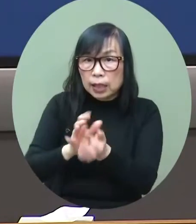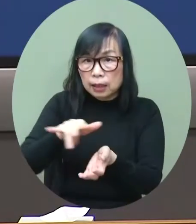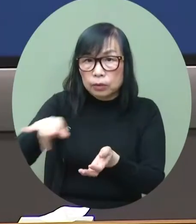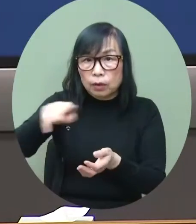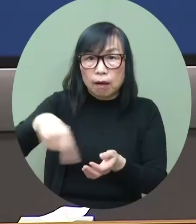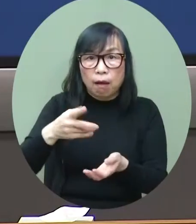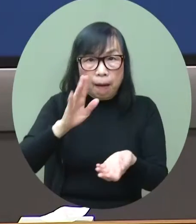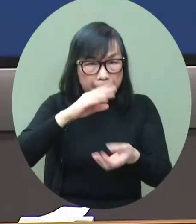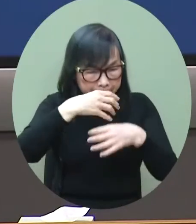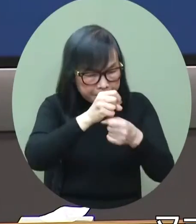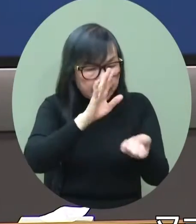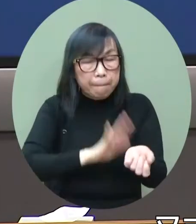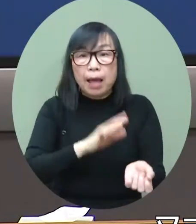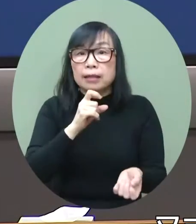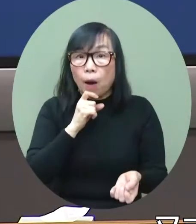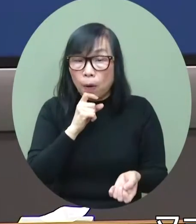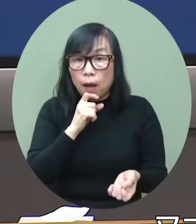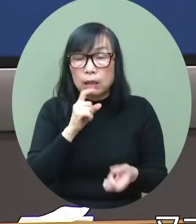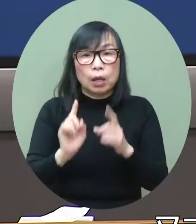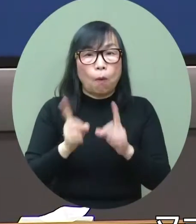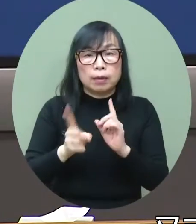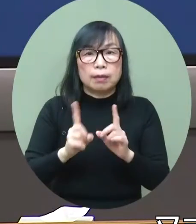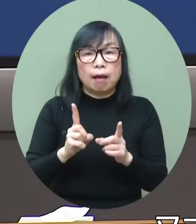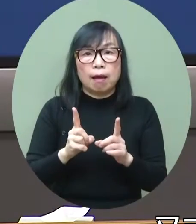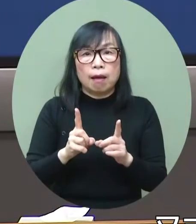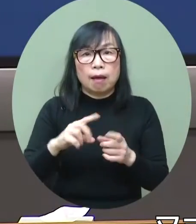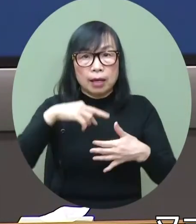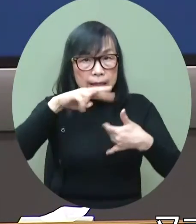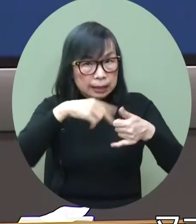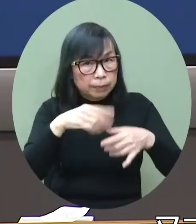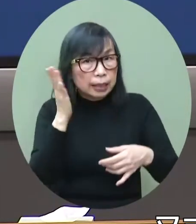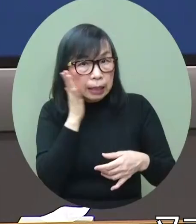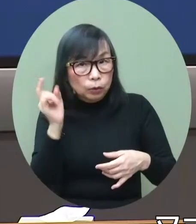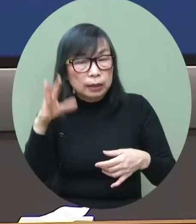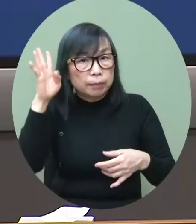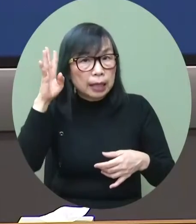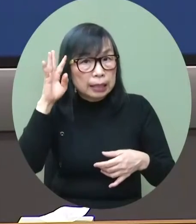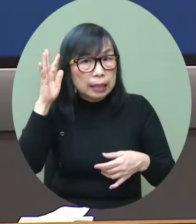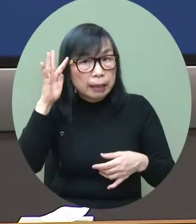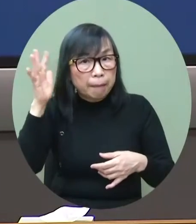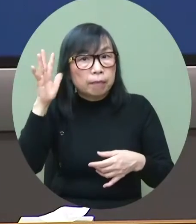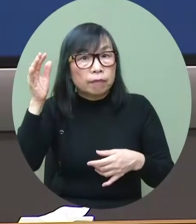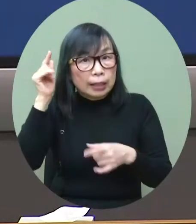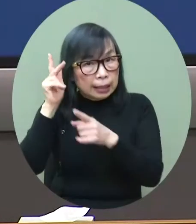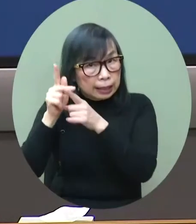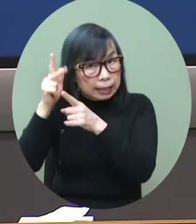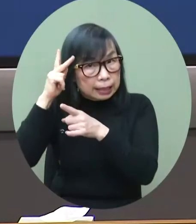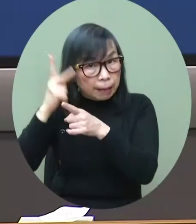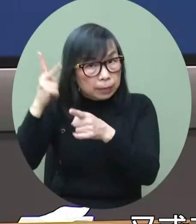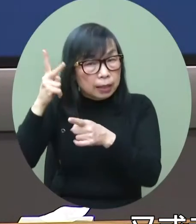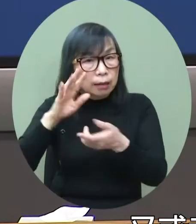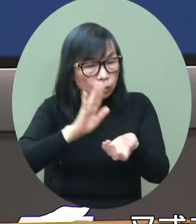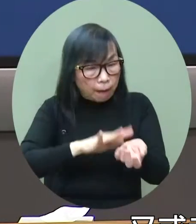是呈陽性，又或者他在檢疫酒店的第五日、第十二日亦都是呈陽